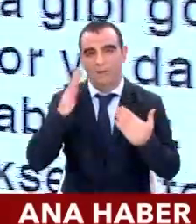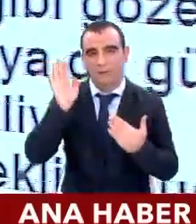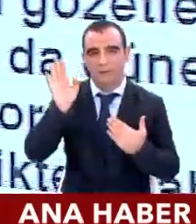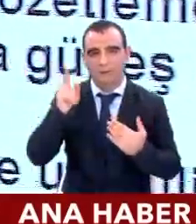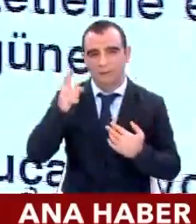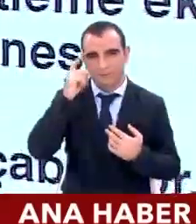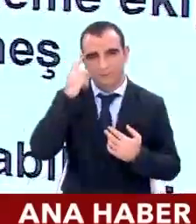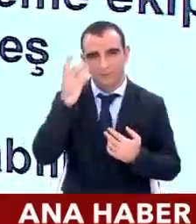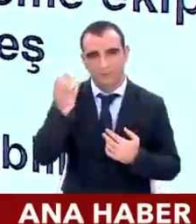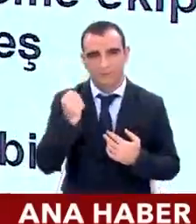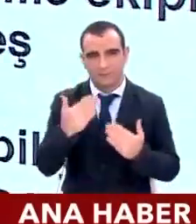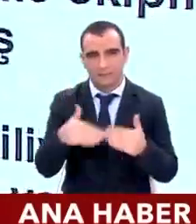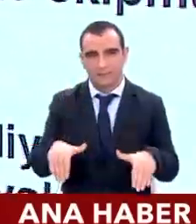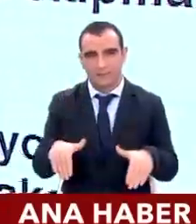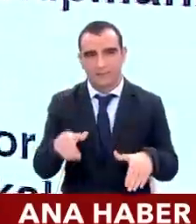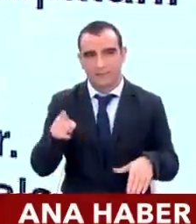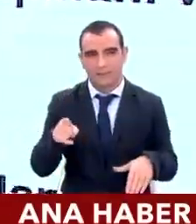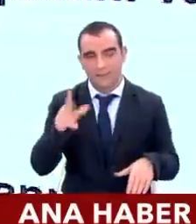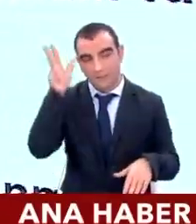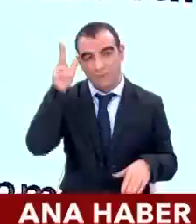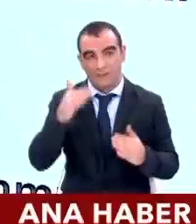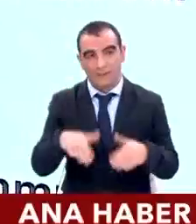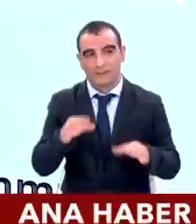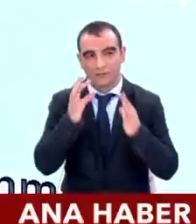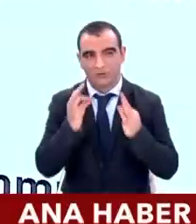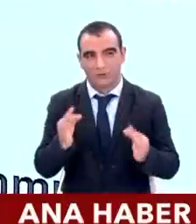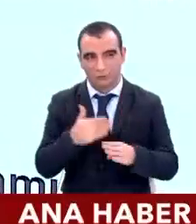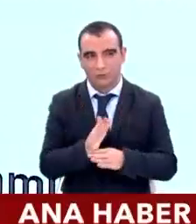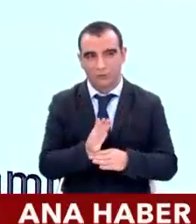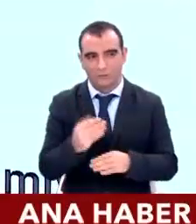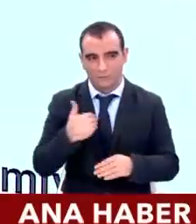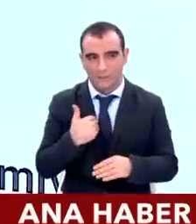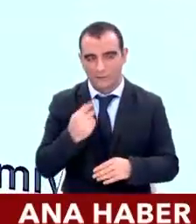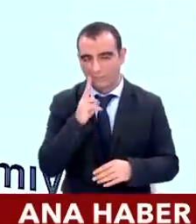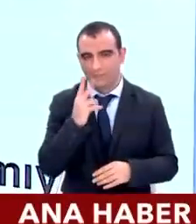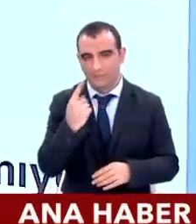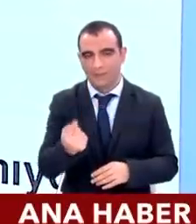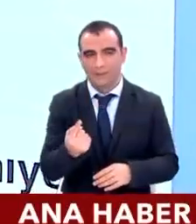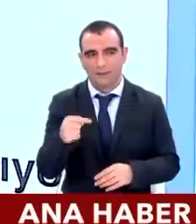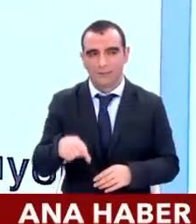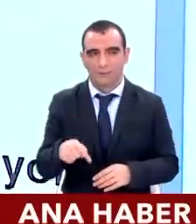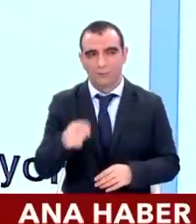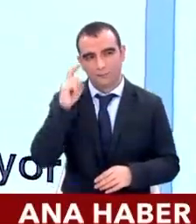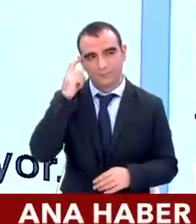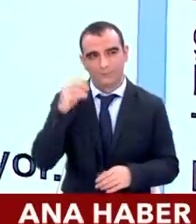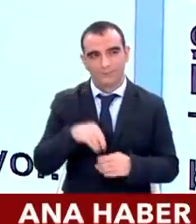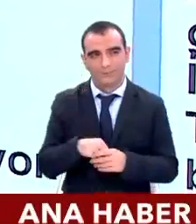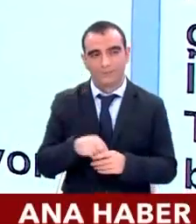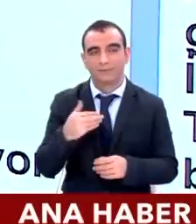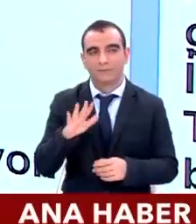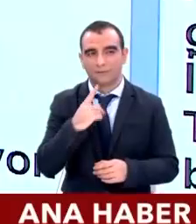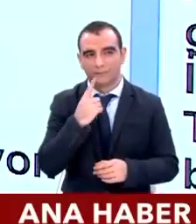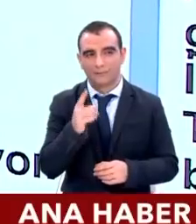istihbarat alması engellendi Bu arada Amerika engelledi Çin doğruladı Bu balon bizim defteri Ama bu istihbarat için değildir dedi